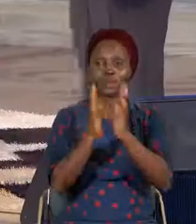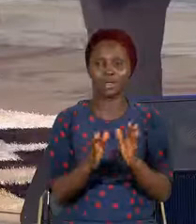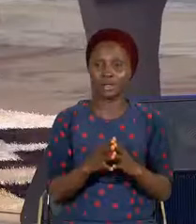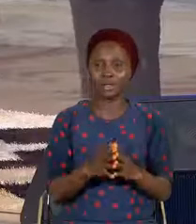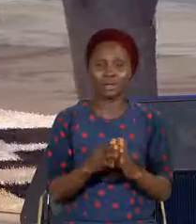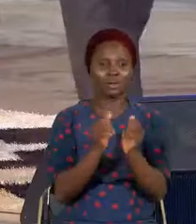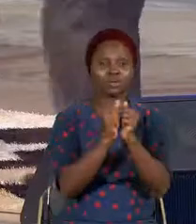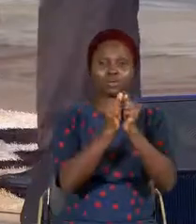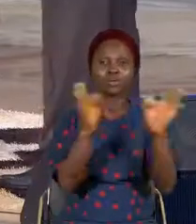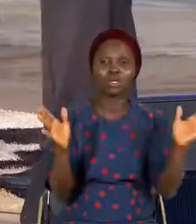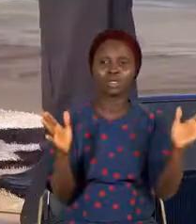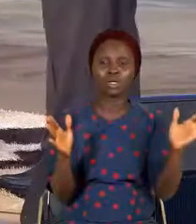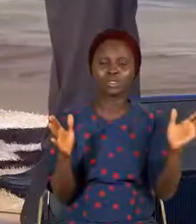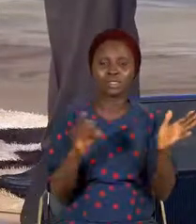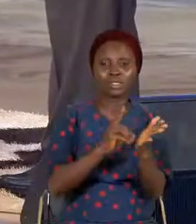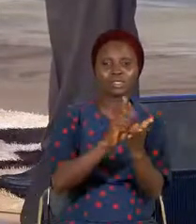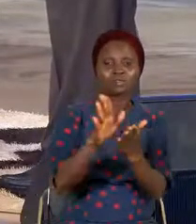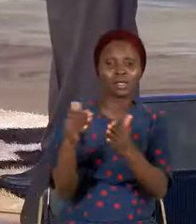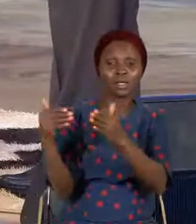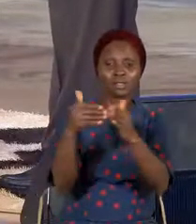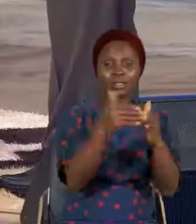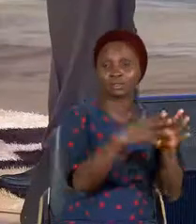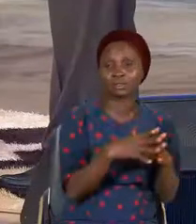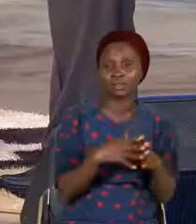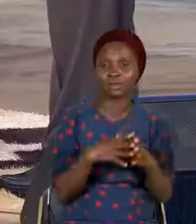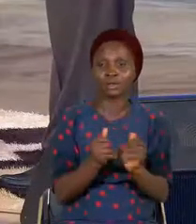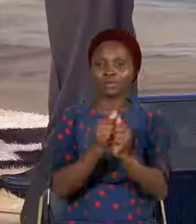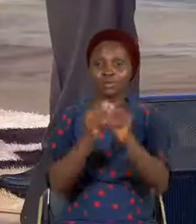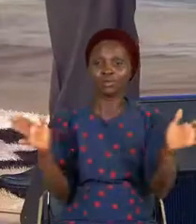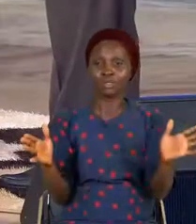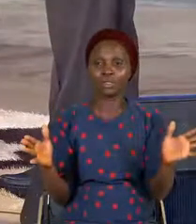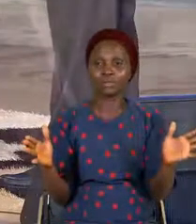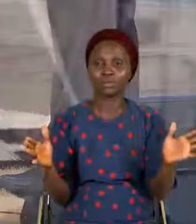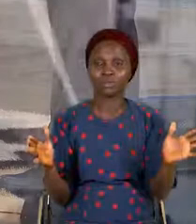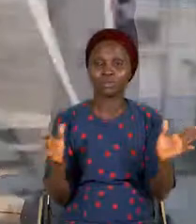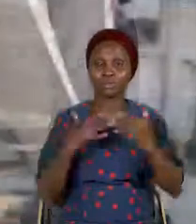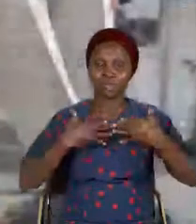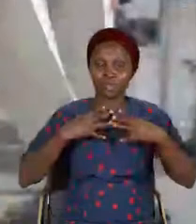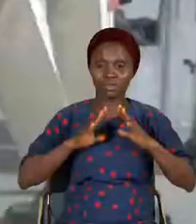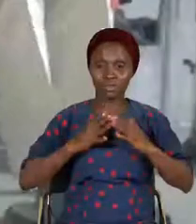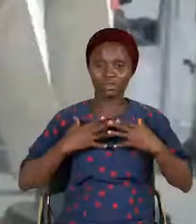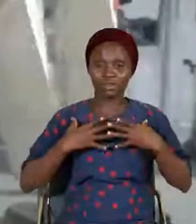mêmes anciennes actions, sans même prier, sans la direction divine, sans même